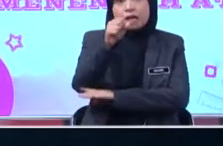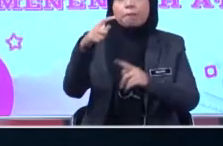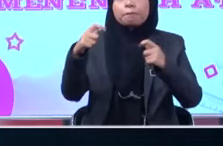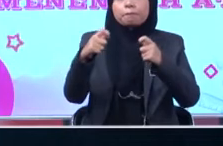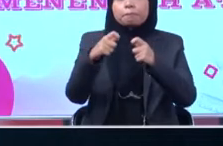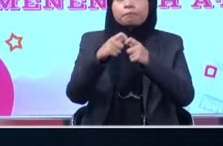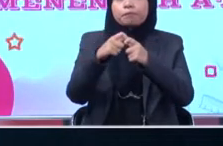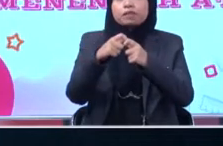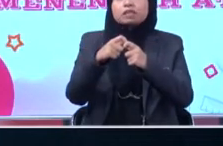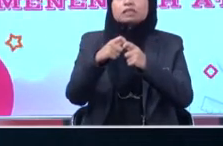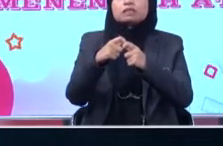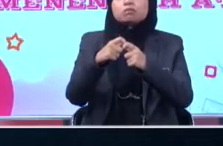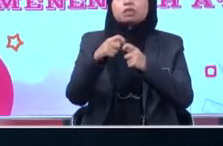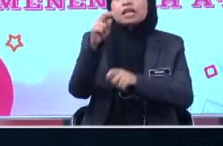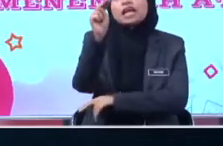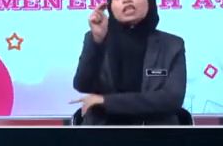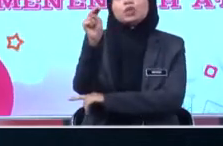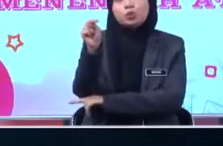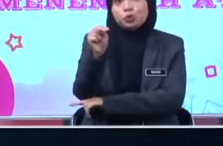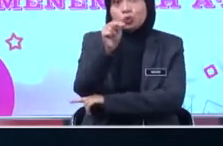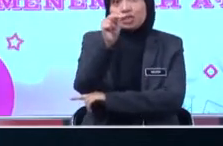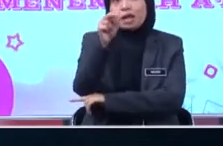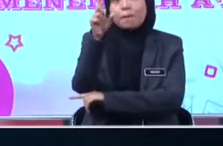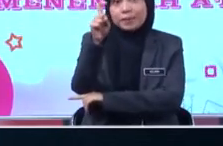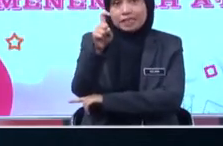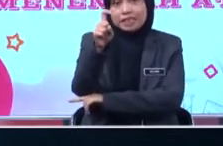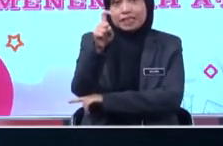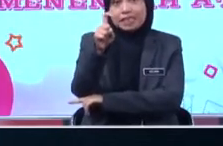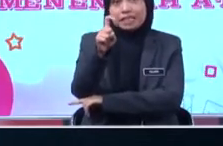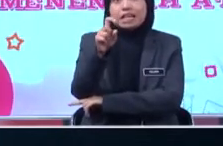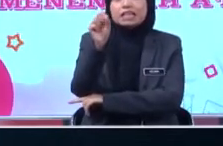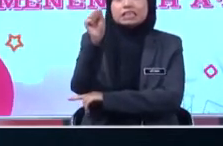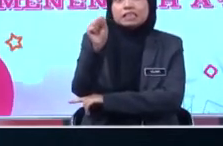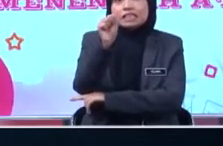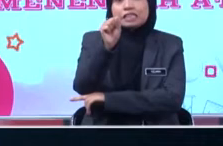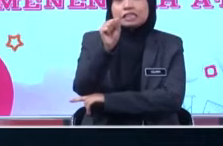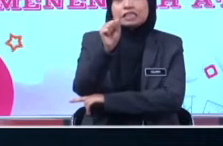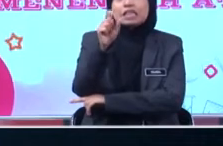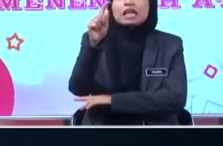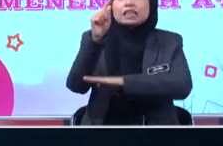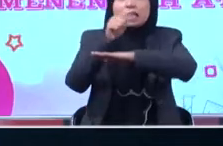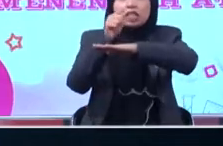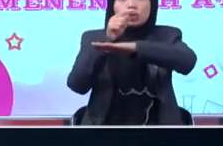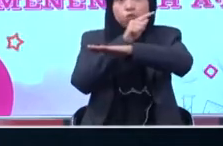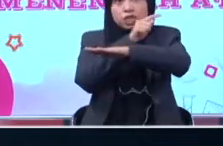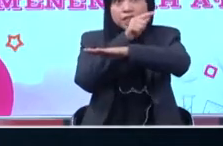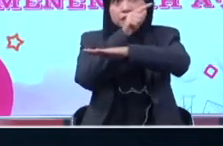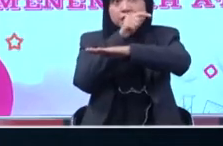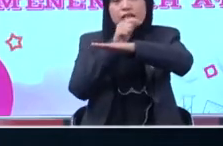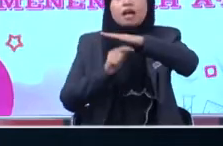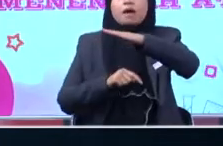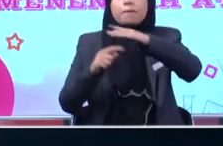mati betulan sini mungkin syin dimana huruf tanwin bertemu dengan huruf syin